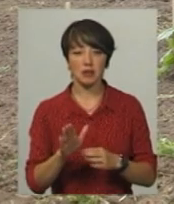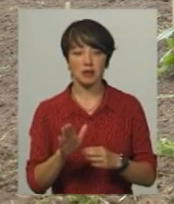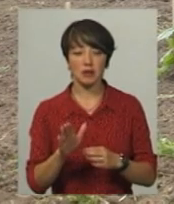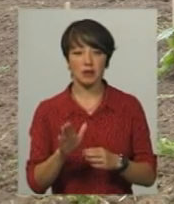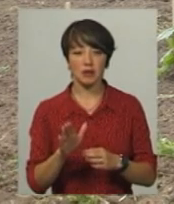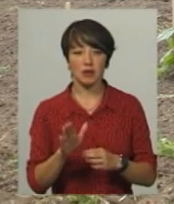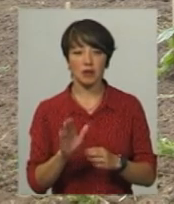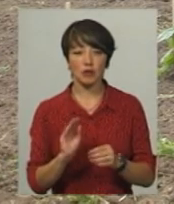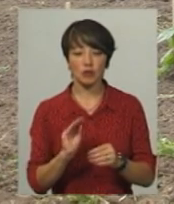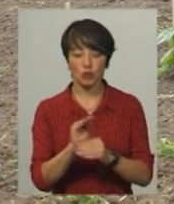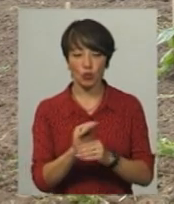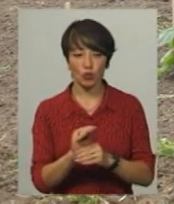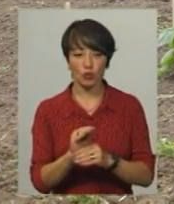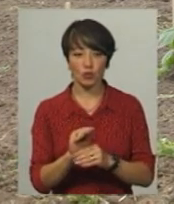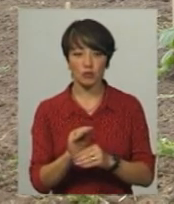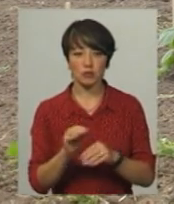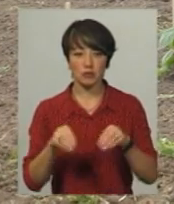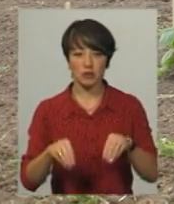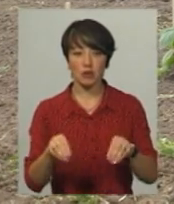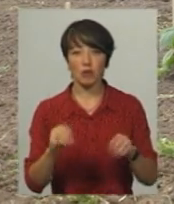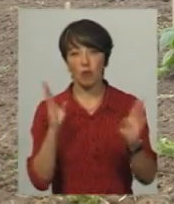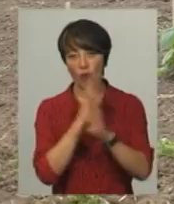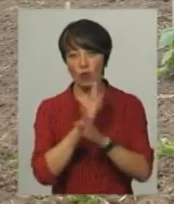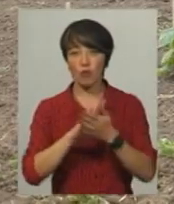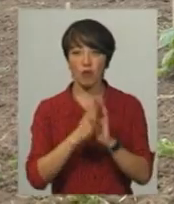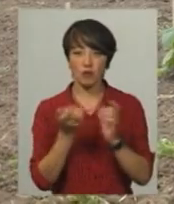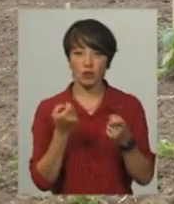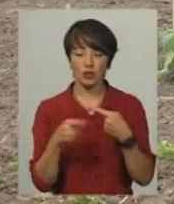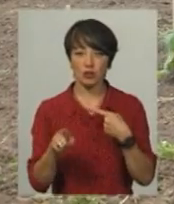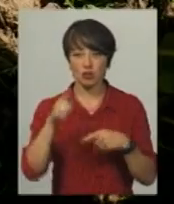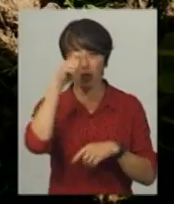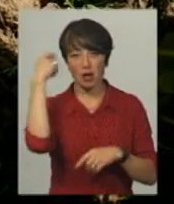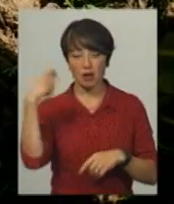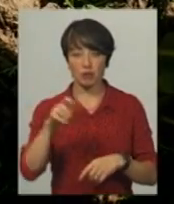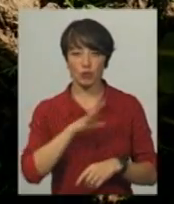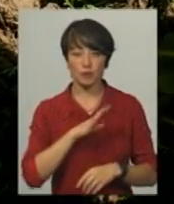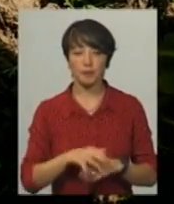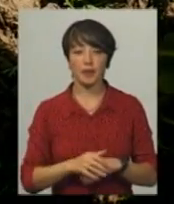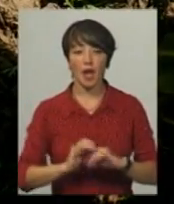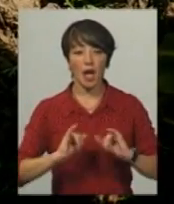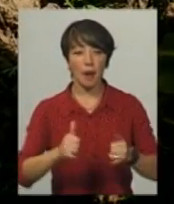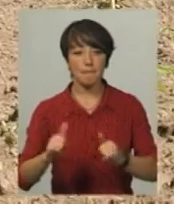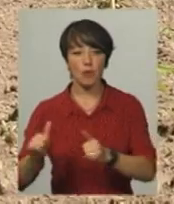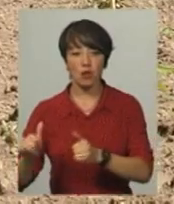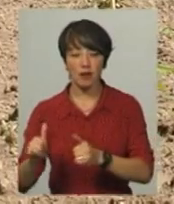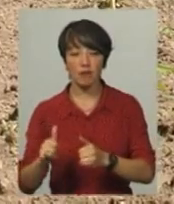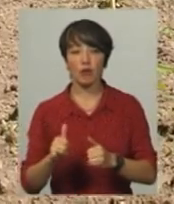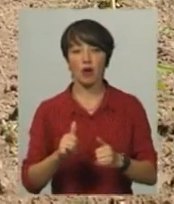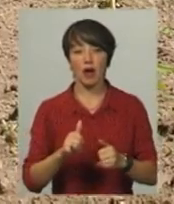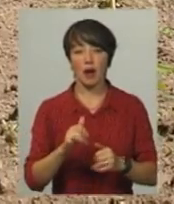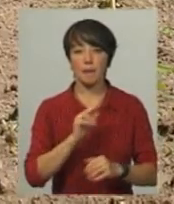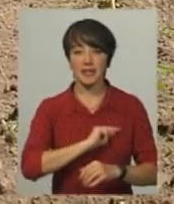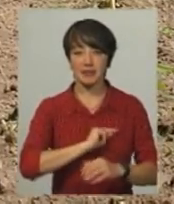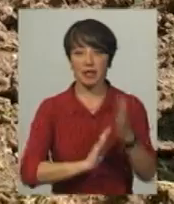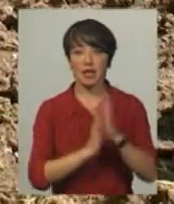невеличка частина була доповнена культур, тому що кліматичні умови трошки була, потягнула жара. Для поливу павловнії лісівники за 2 кілометри від